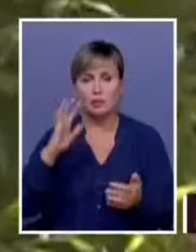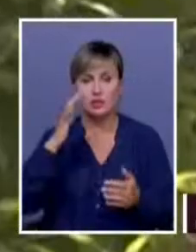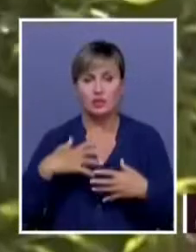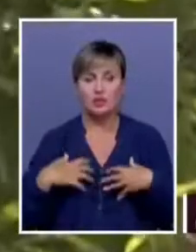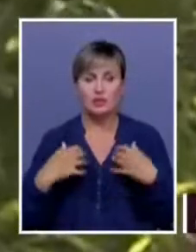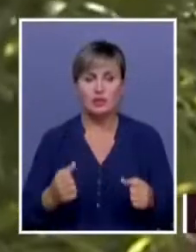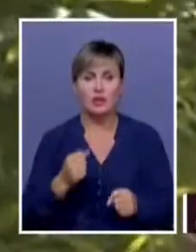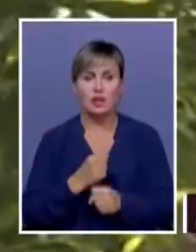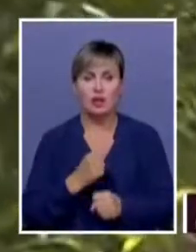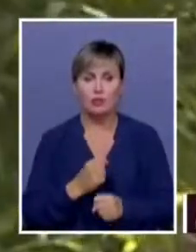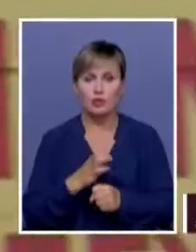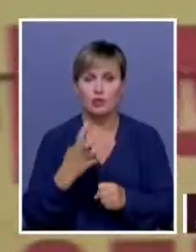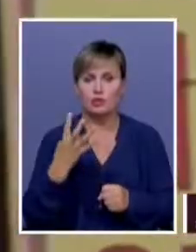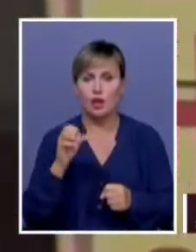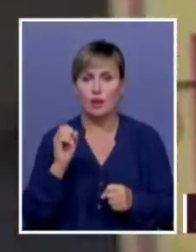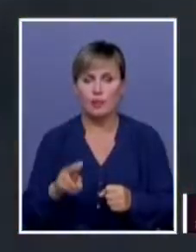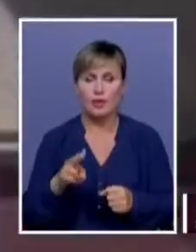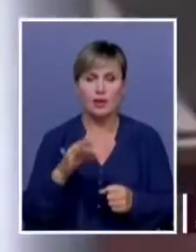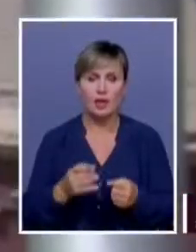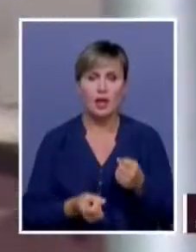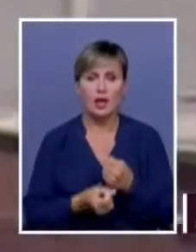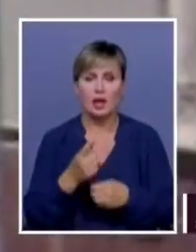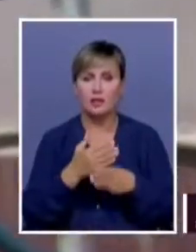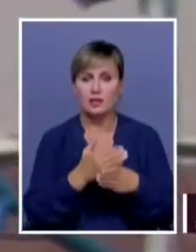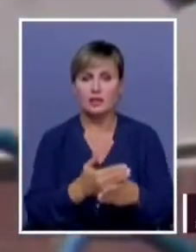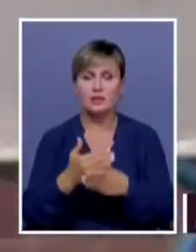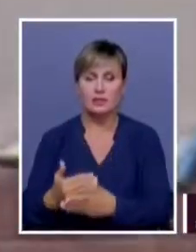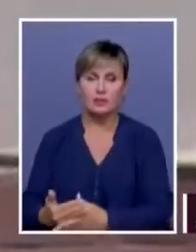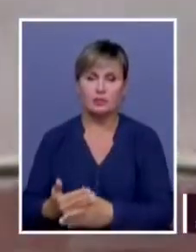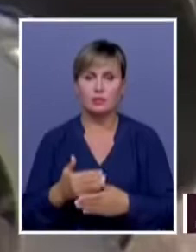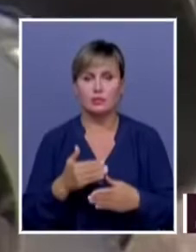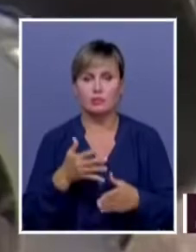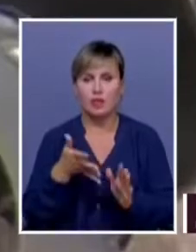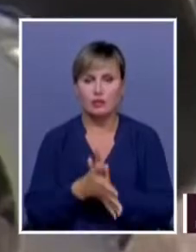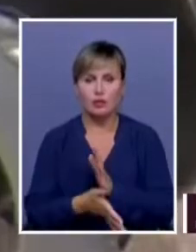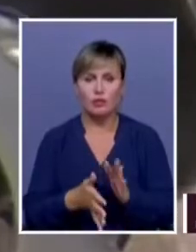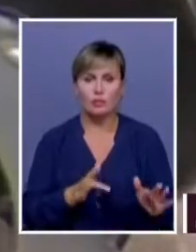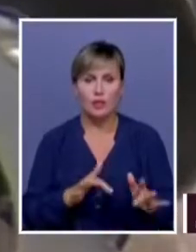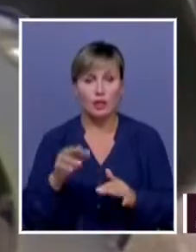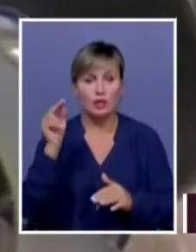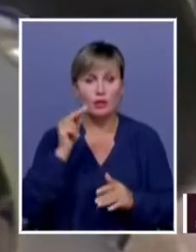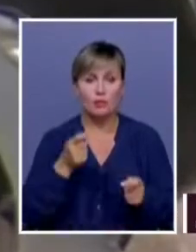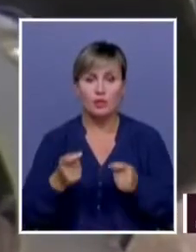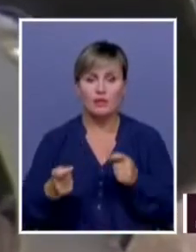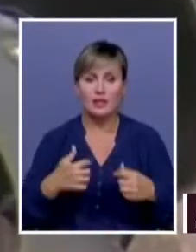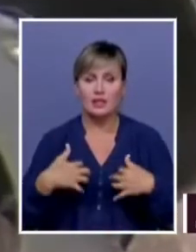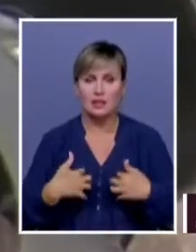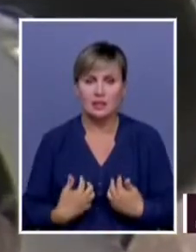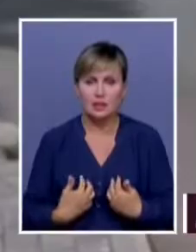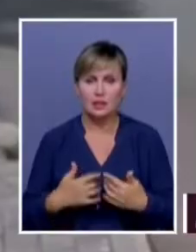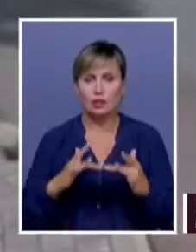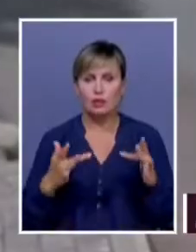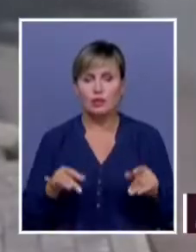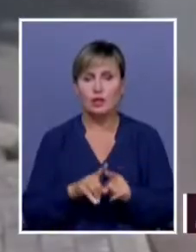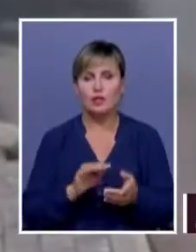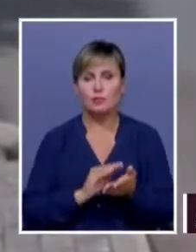здоровья, работает с 4 апреля и оказывает консультации, помогающие освоить методы управления стрессом в онлайн, а также в